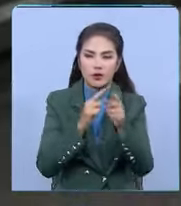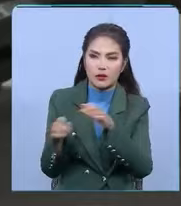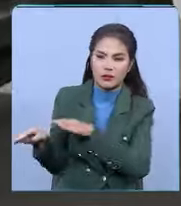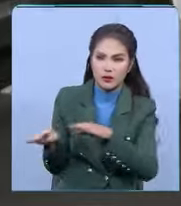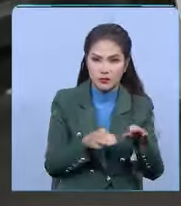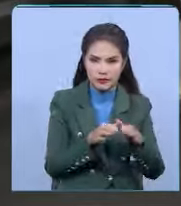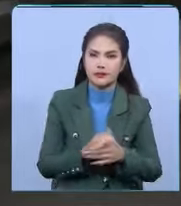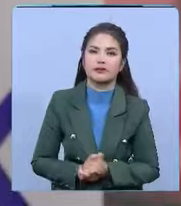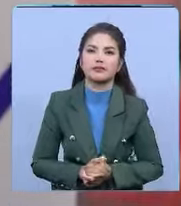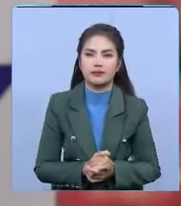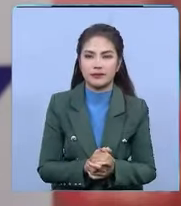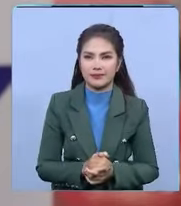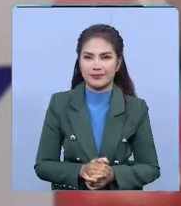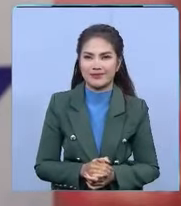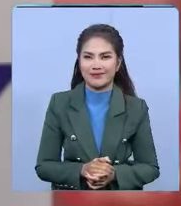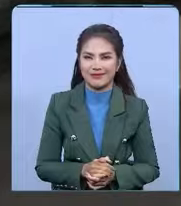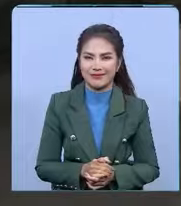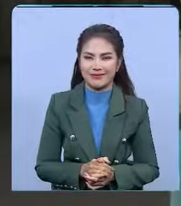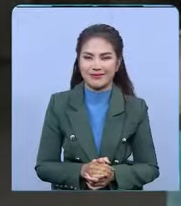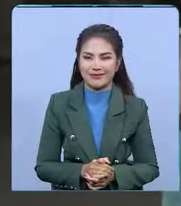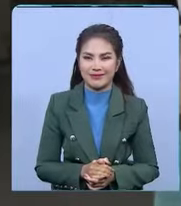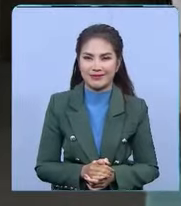ชิญผมวงล้อได้เลยครับ